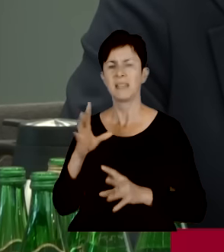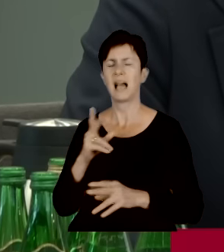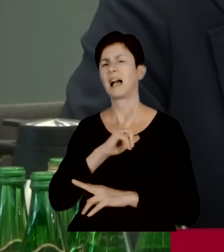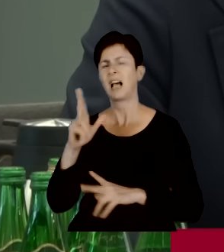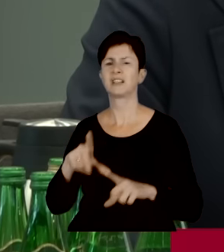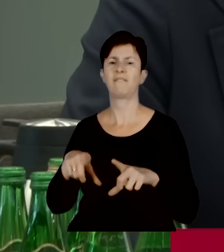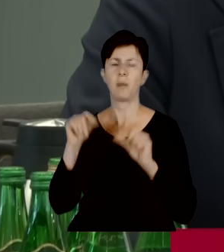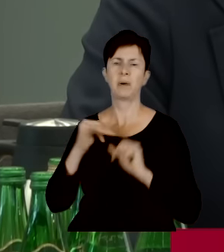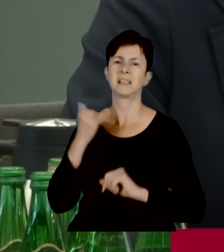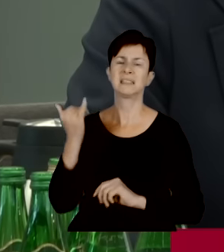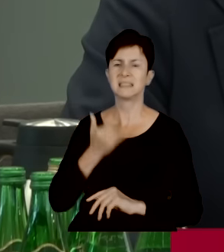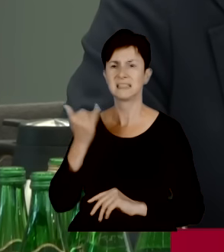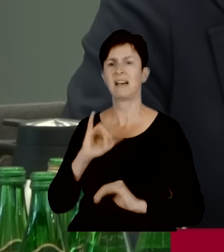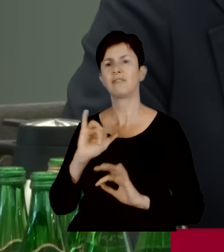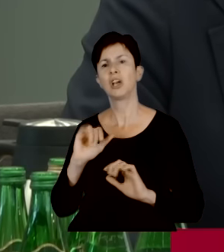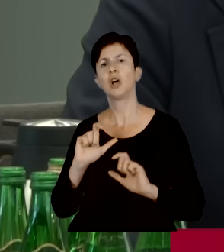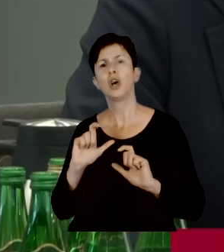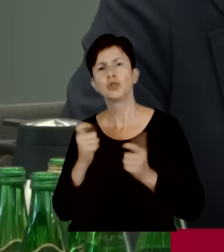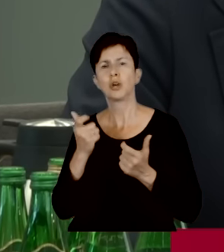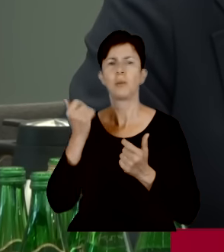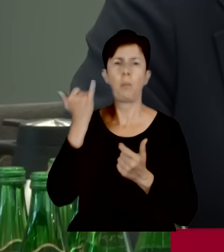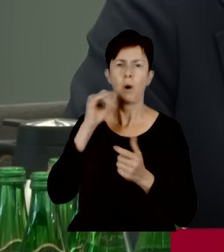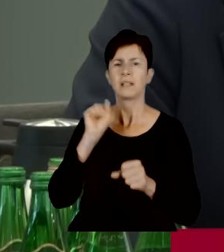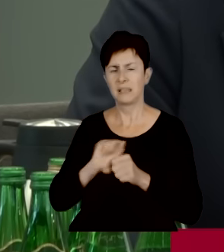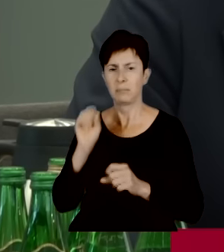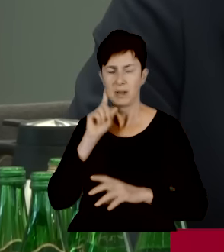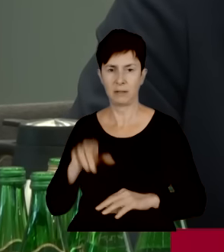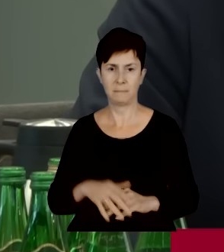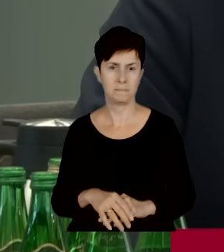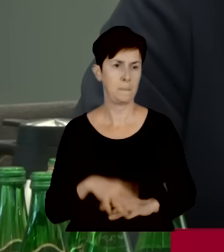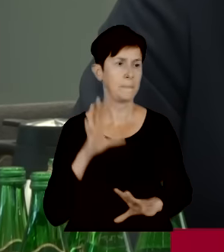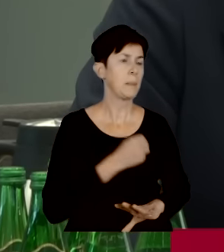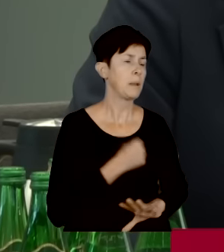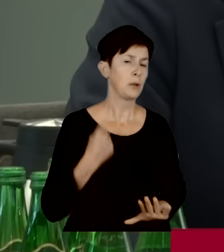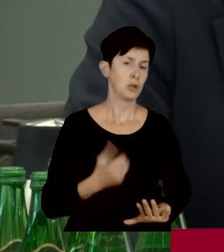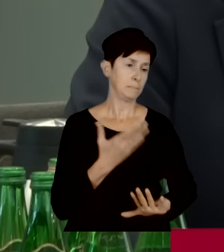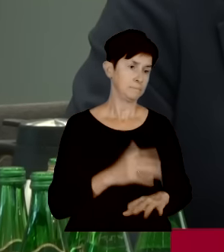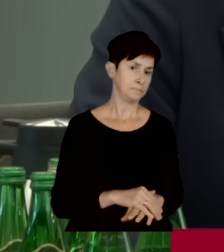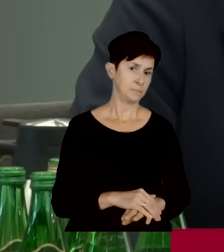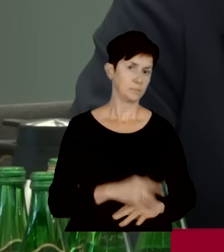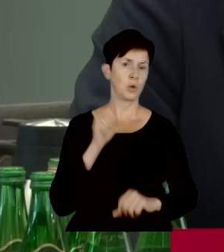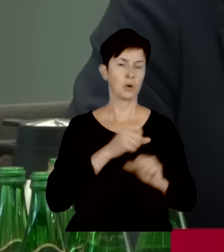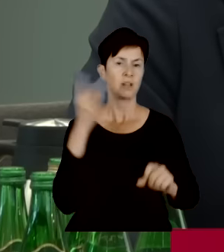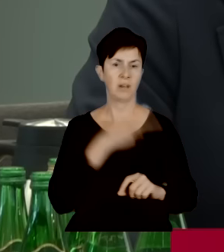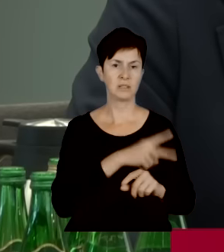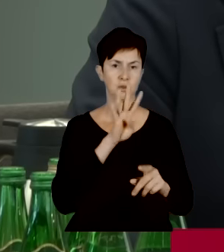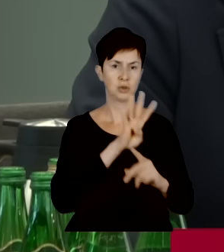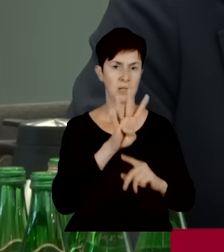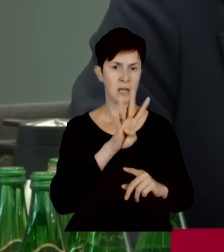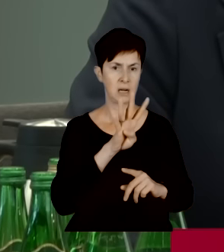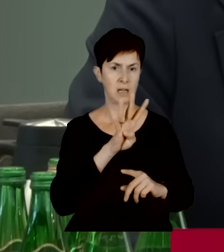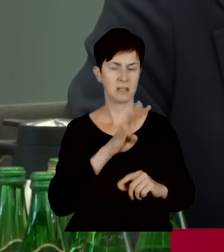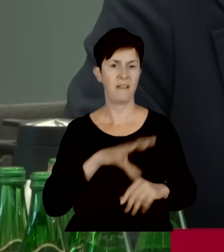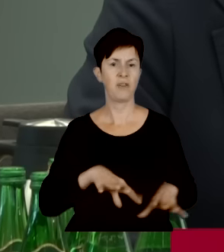jakaś jakieś formy nieprawidłowości istnieją pan panie pośle w roku 2014 w wyborach